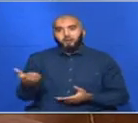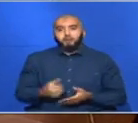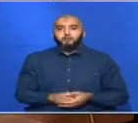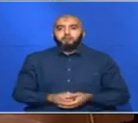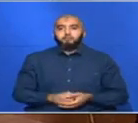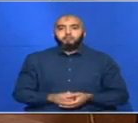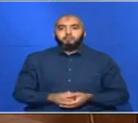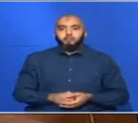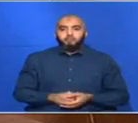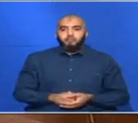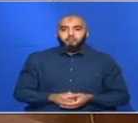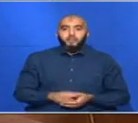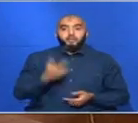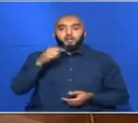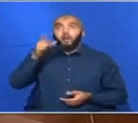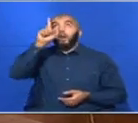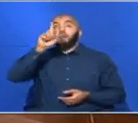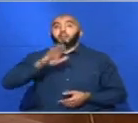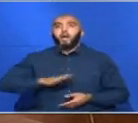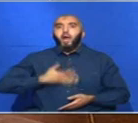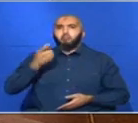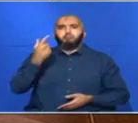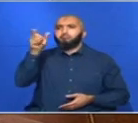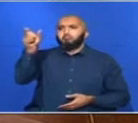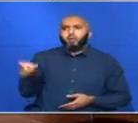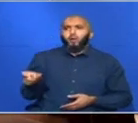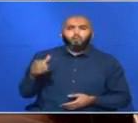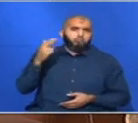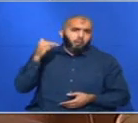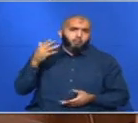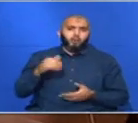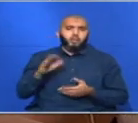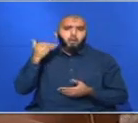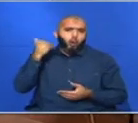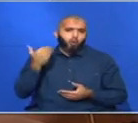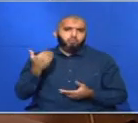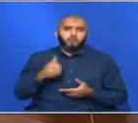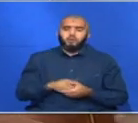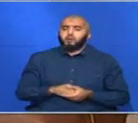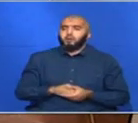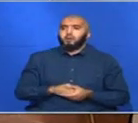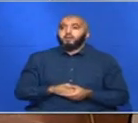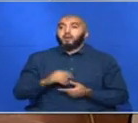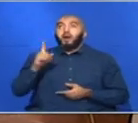احب الله عبدا قال لجبريل اني احببت فلان فاحبه فاحبه